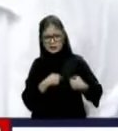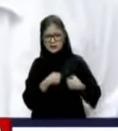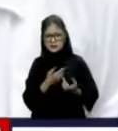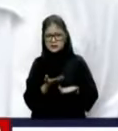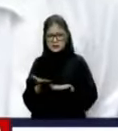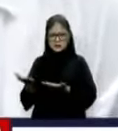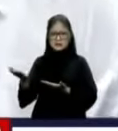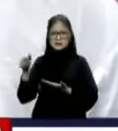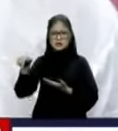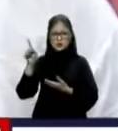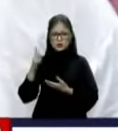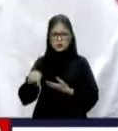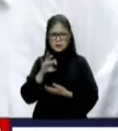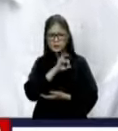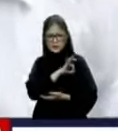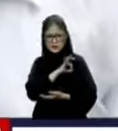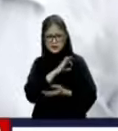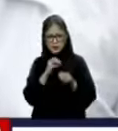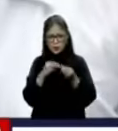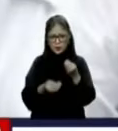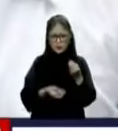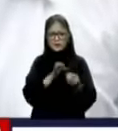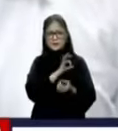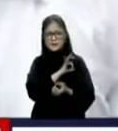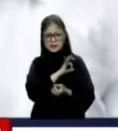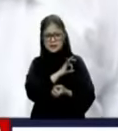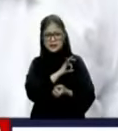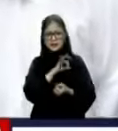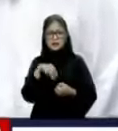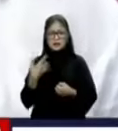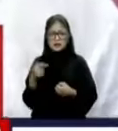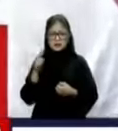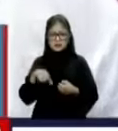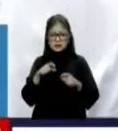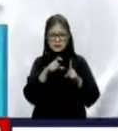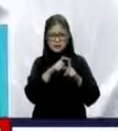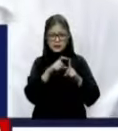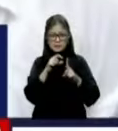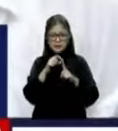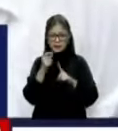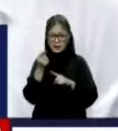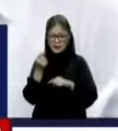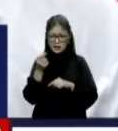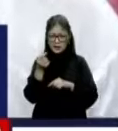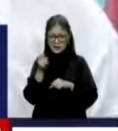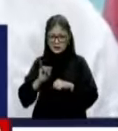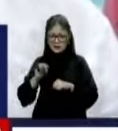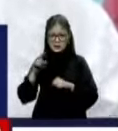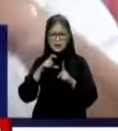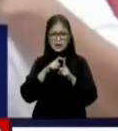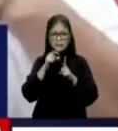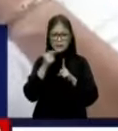baik untuk presiden, wakil presiden, untuk DPR RI, untuk DPRD DKI, dan DPD